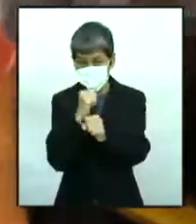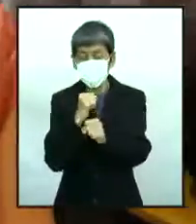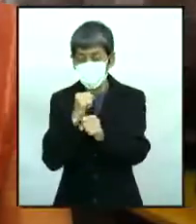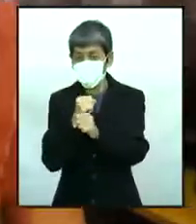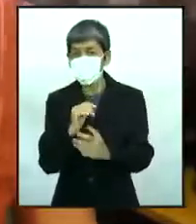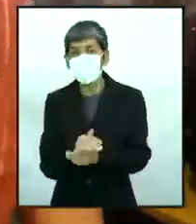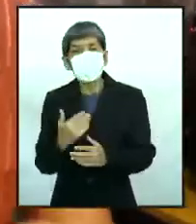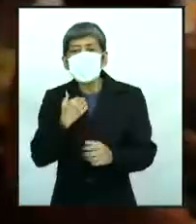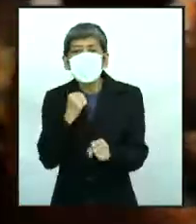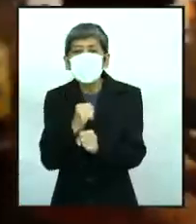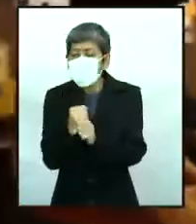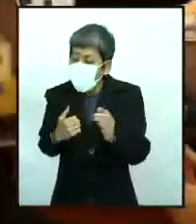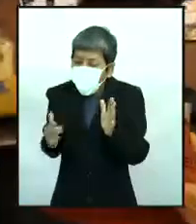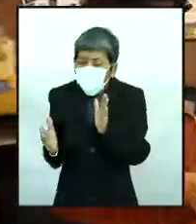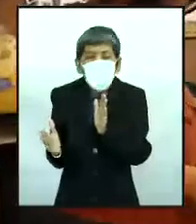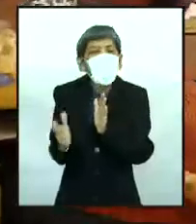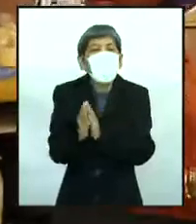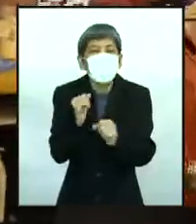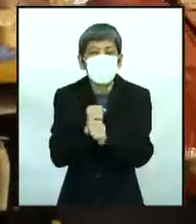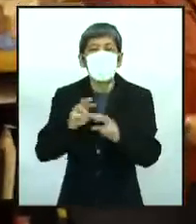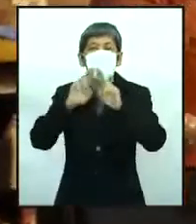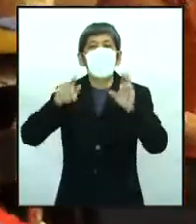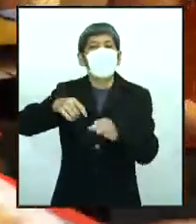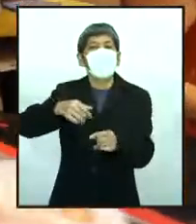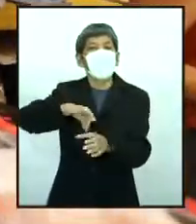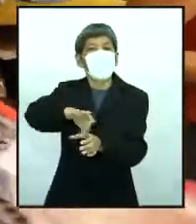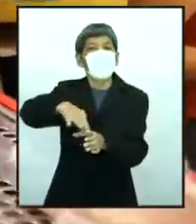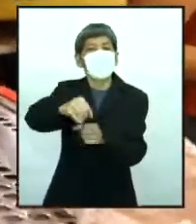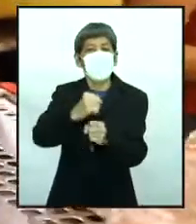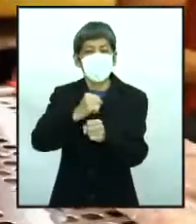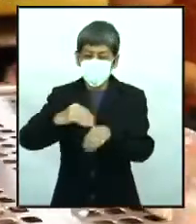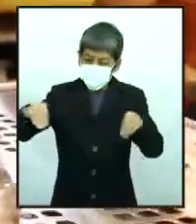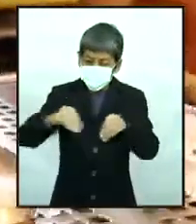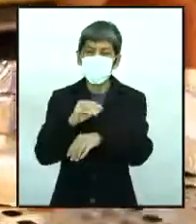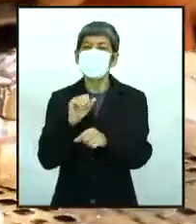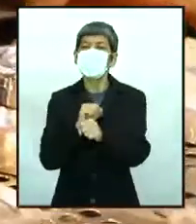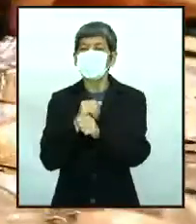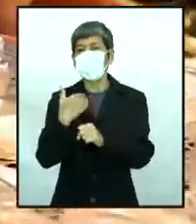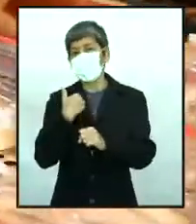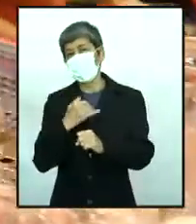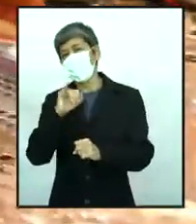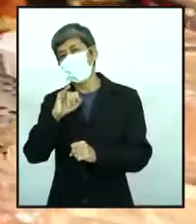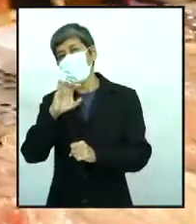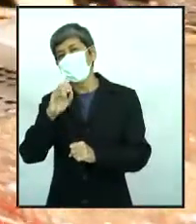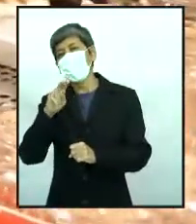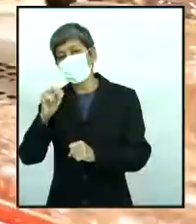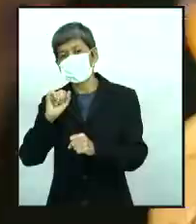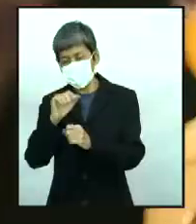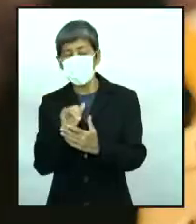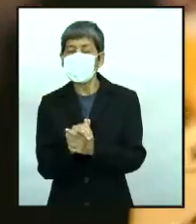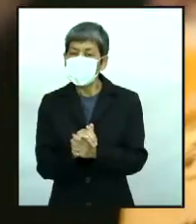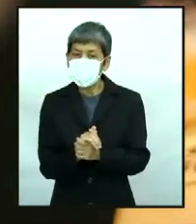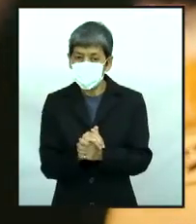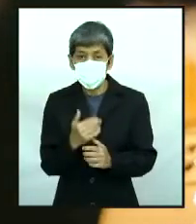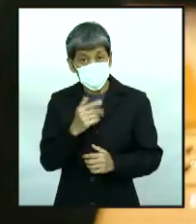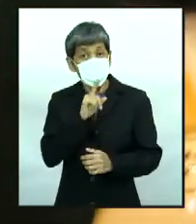าว่าทำเป็นทำร้านกาแฟหนึ่งก็คือเราอยู่ใกล้ไอคอนสยามด้วยก็ทำกันก็ฝึกกัน พี่เสียงนี่มี